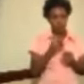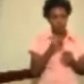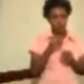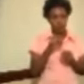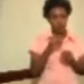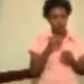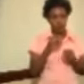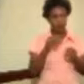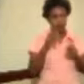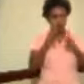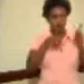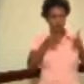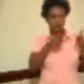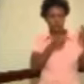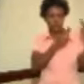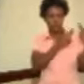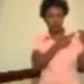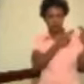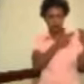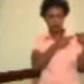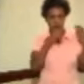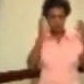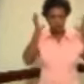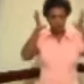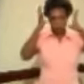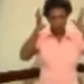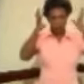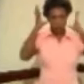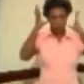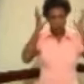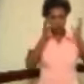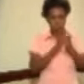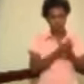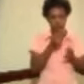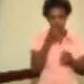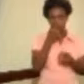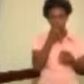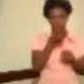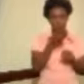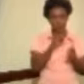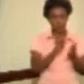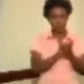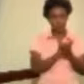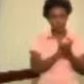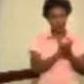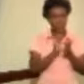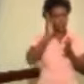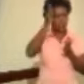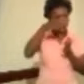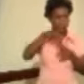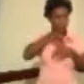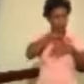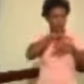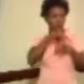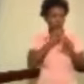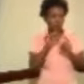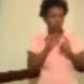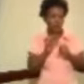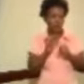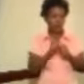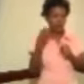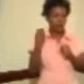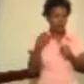autorité commerciale de la République dominicaine qui fait sortir en étude, côté fait qu'on est que. Après tremblement de terre, là,